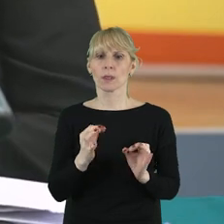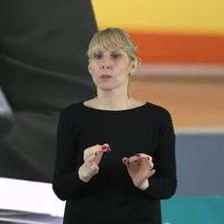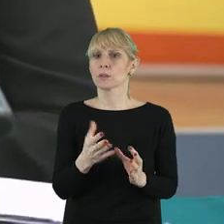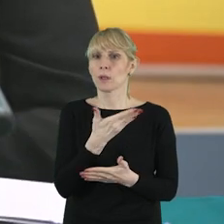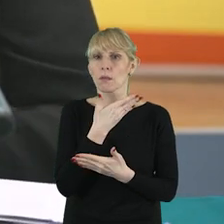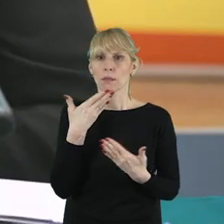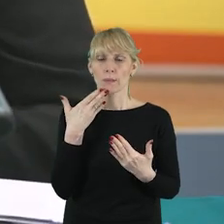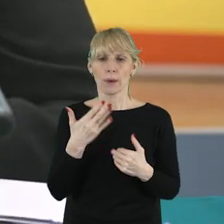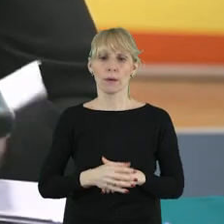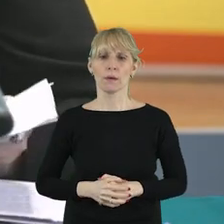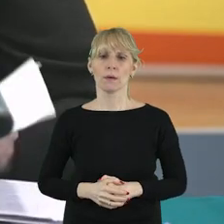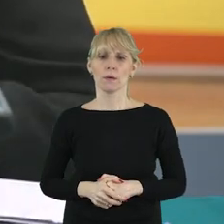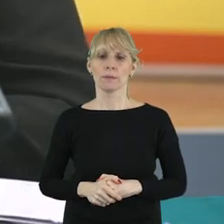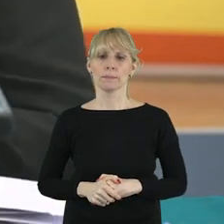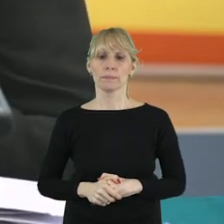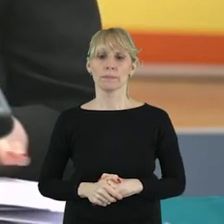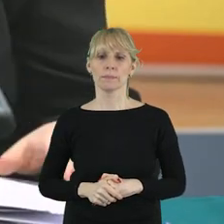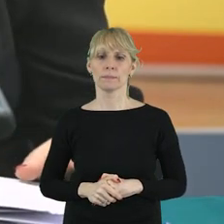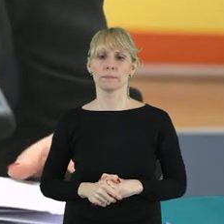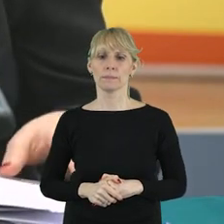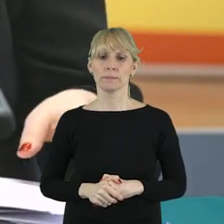Przechodzimy do punktu kolejnego.